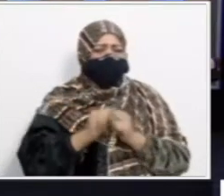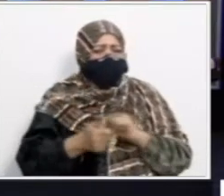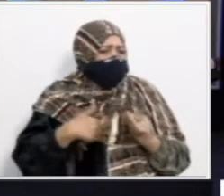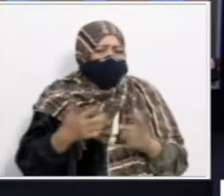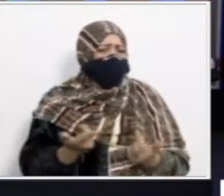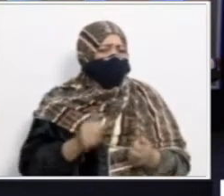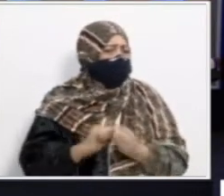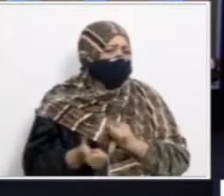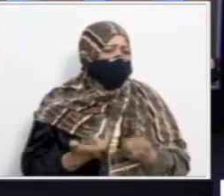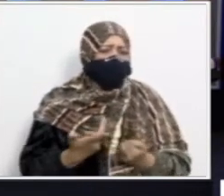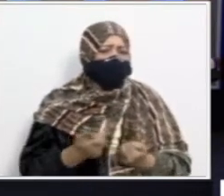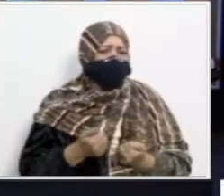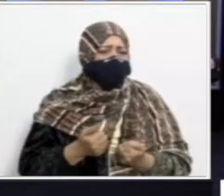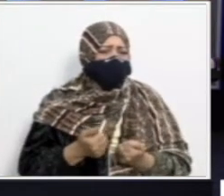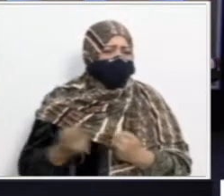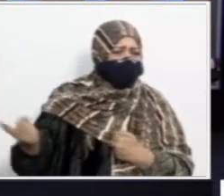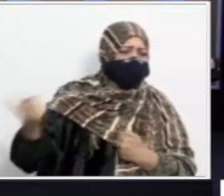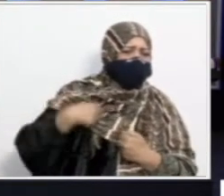يعني نيتي من جوا ما نبيش نطلق.